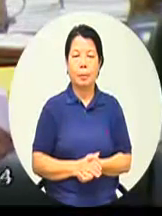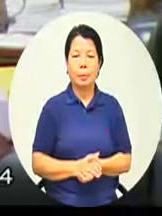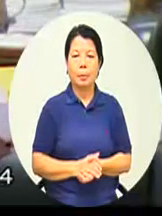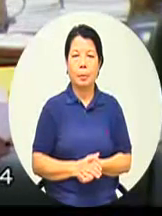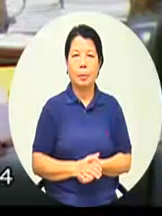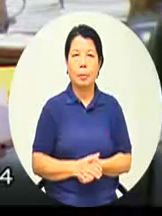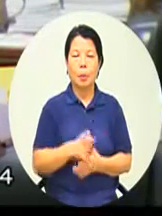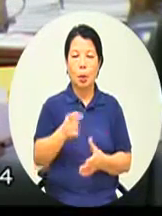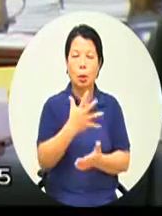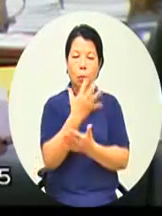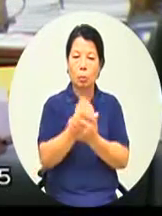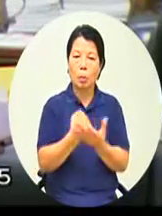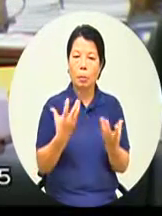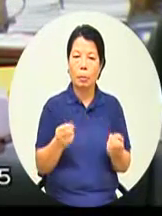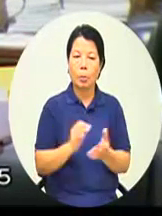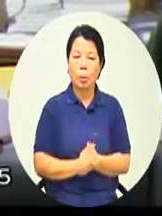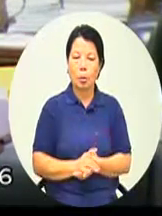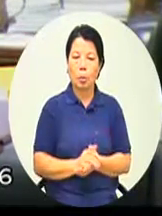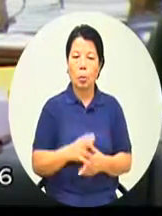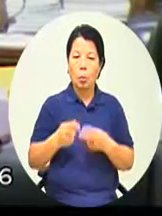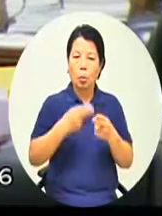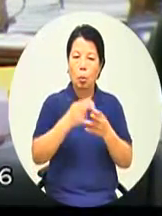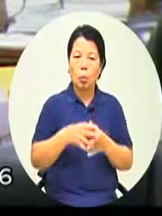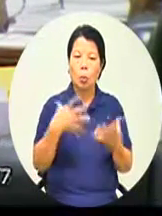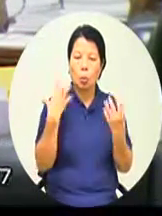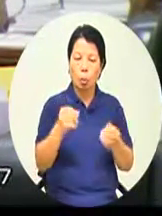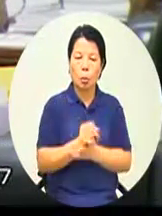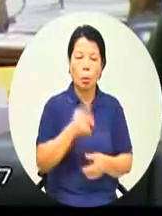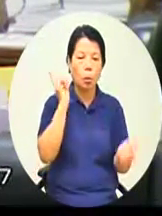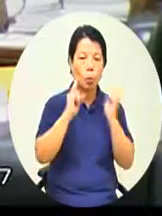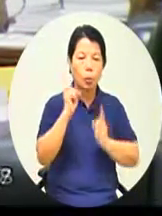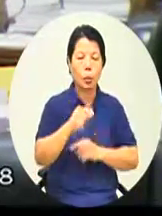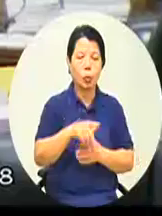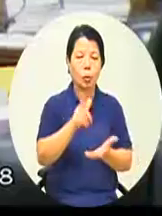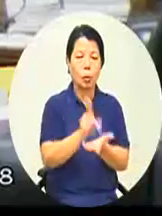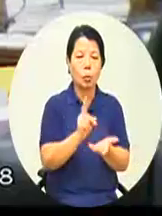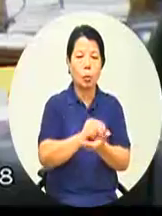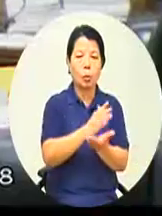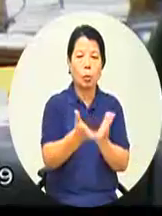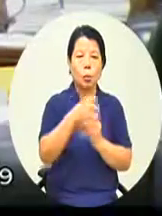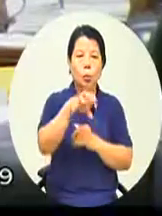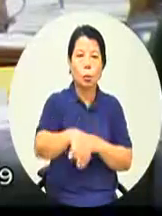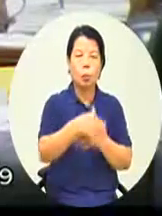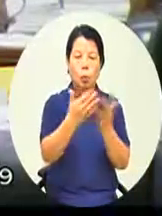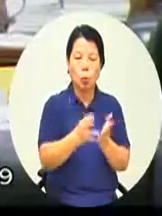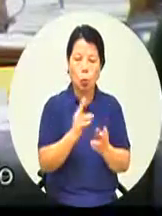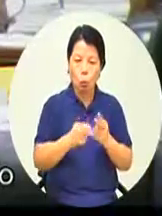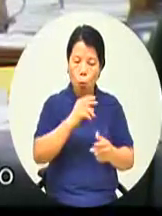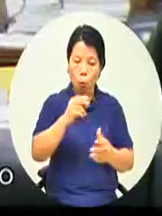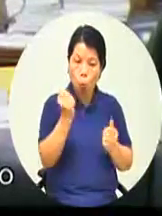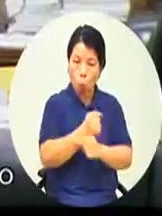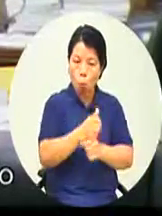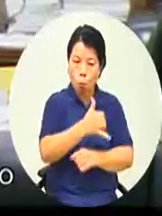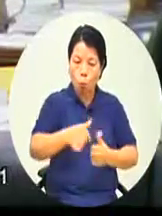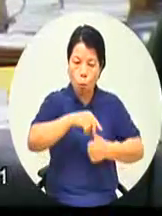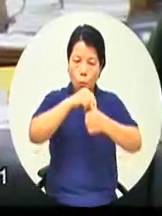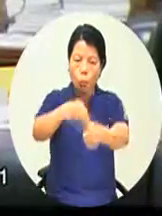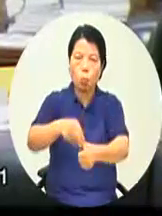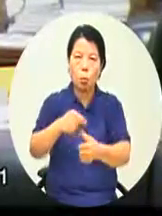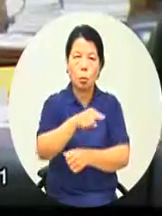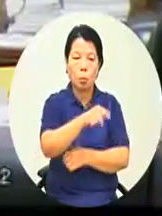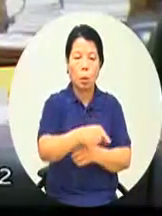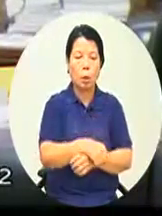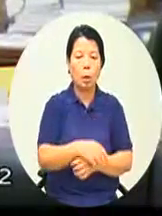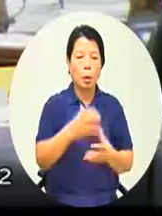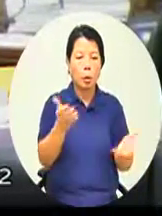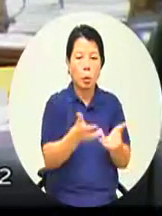在那边存在的时候，我们怎么样把原先的玩具图书馆的部分里面的人做一个安置？你要不要在那边重新盖？我没有太大的意见，